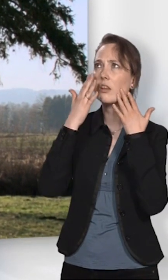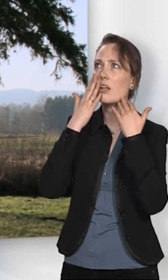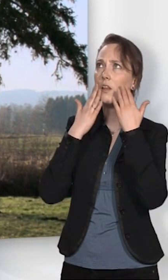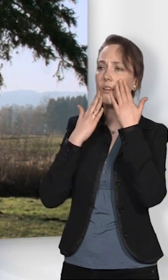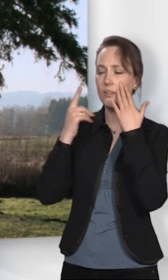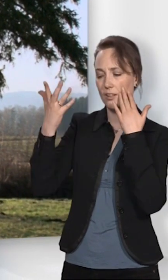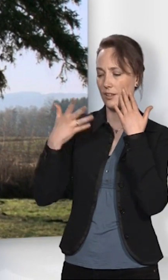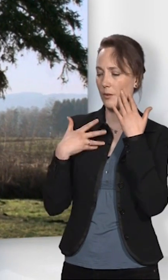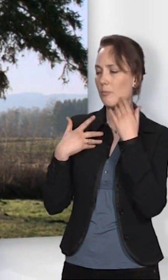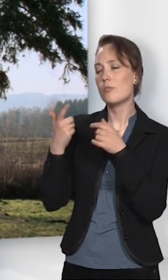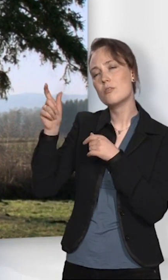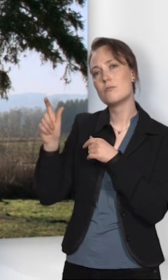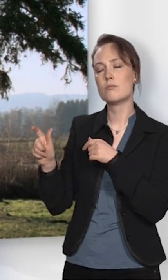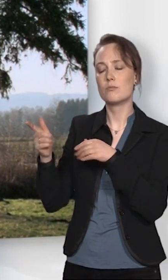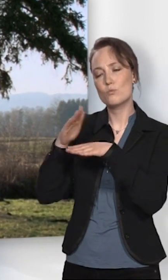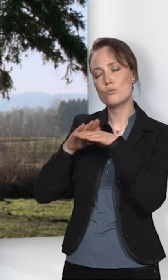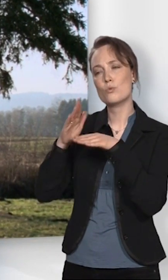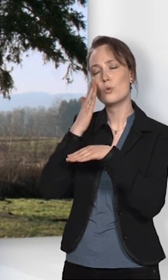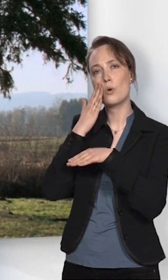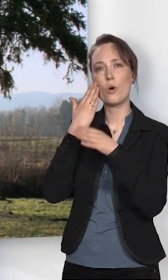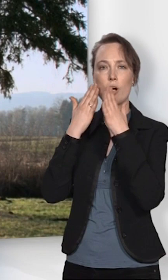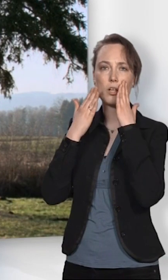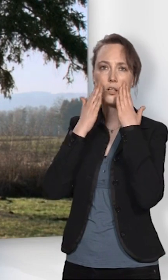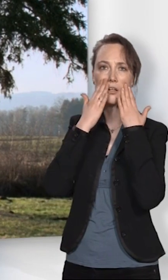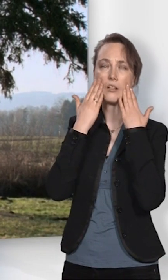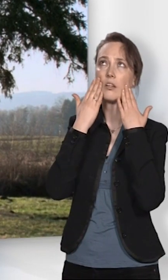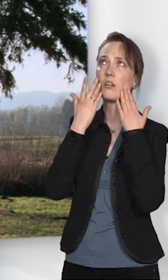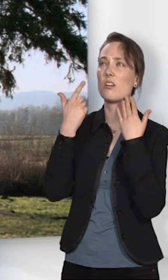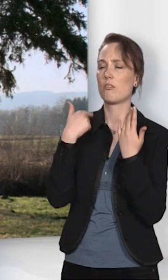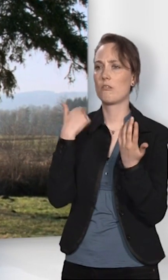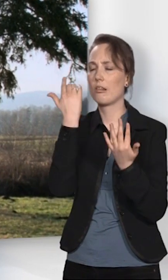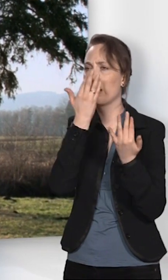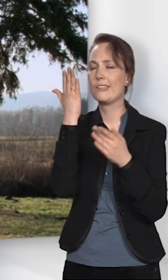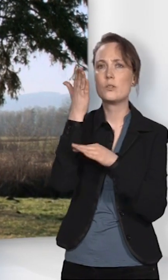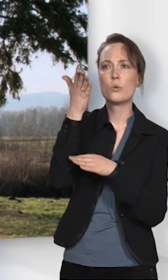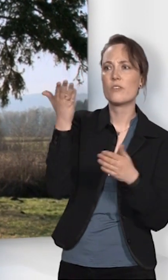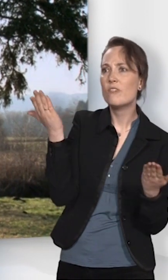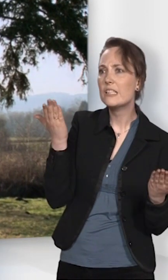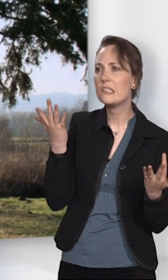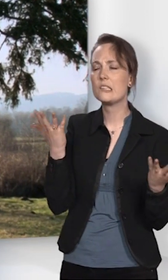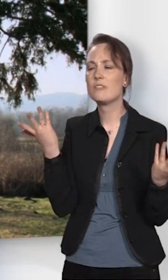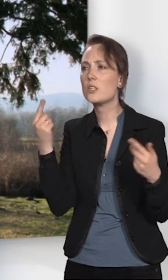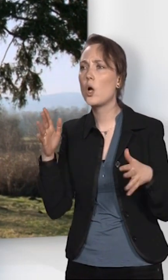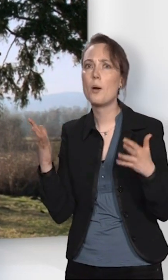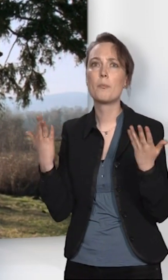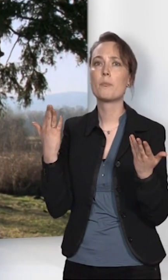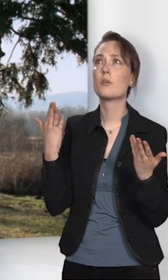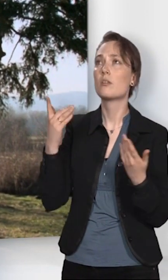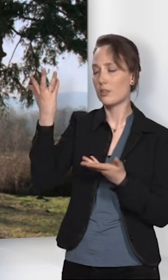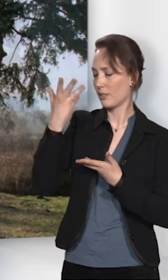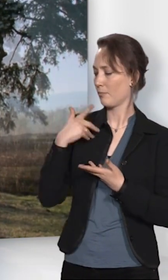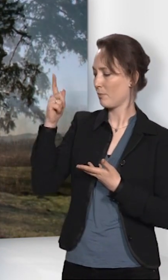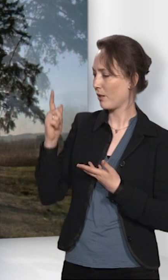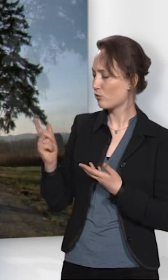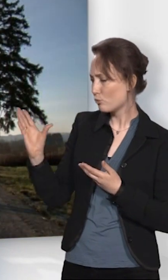behutsam trocknen. Stellen sich Fragen auf dem Weg nach der Zukunft. Was wird kommen? schenkt er Menschen, die mit mir nach Antworten suchen.